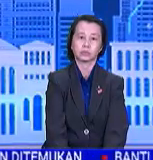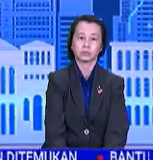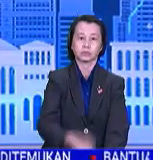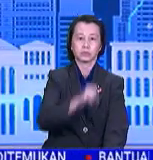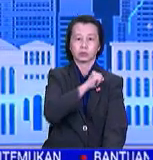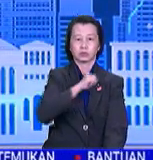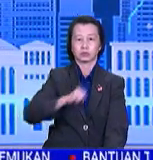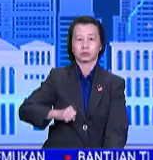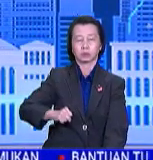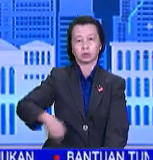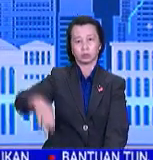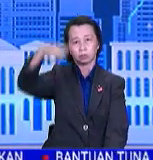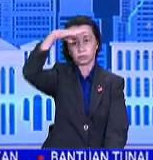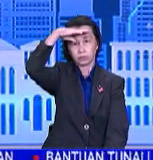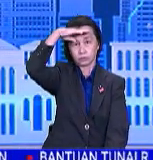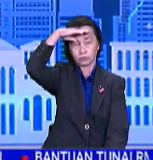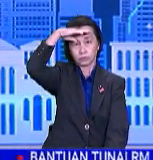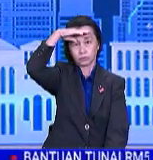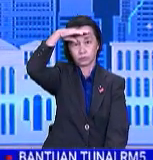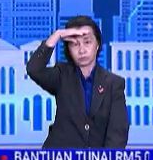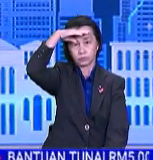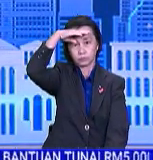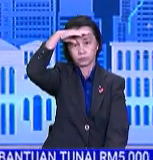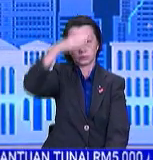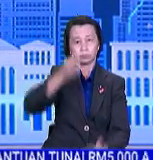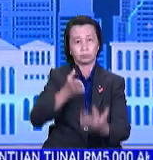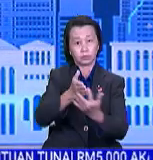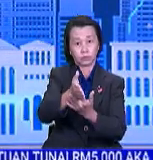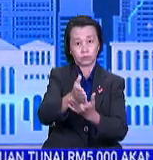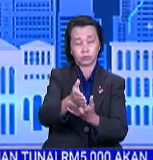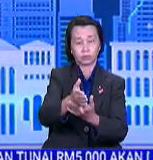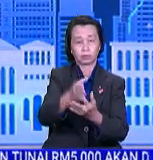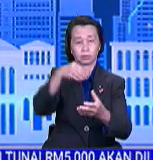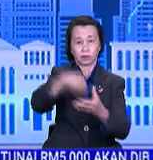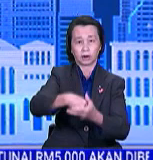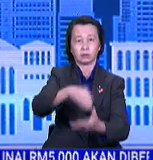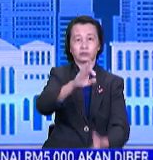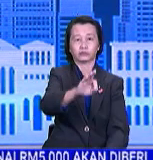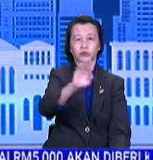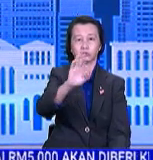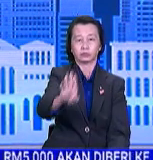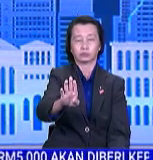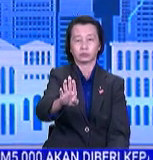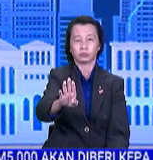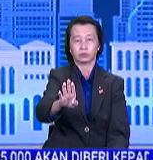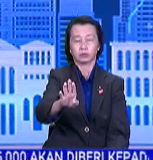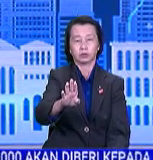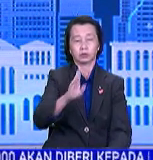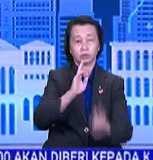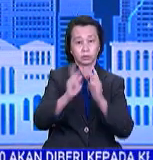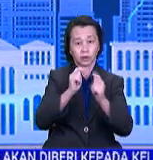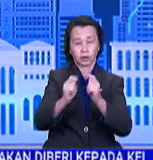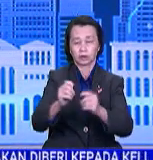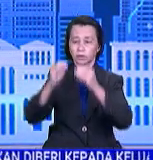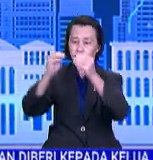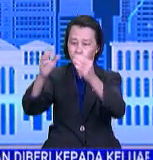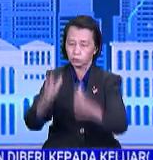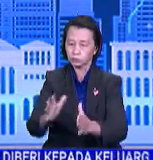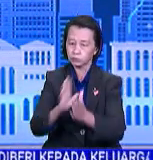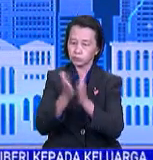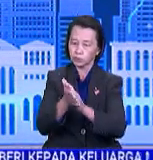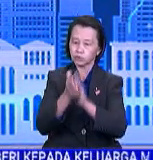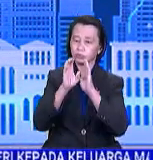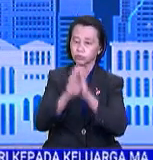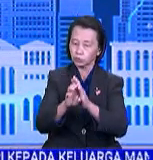hai Sultan Johor Sultan Ibrahim Sultan Iskandar menuruti aturan di laman Facebook resmi bertikai guru perlu menjadi